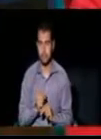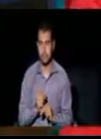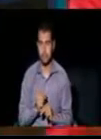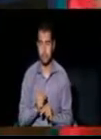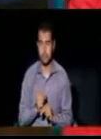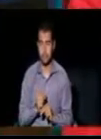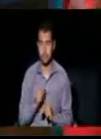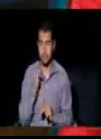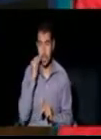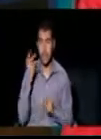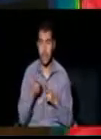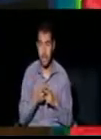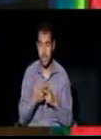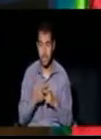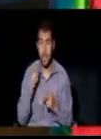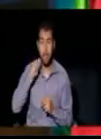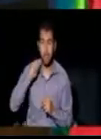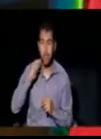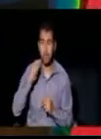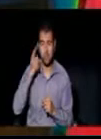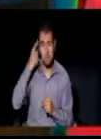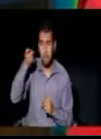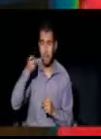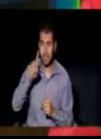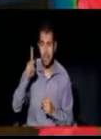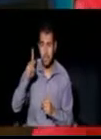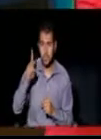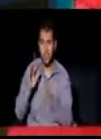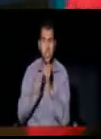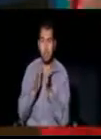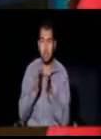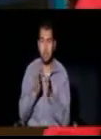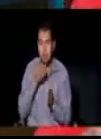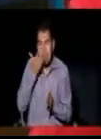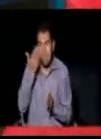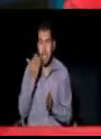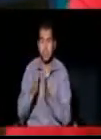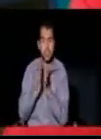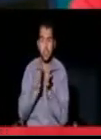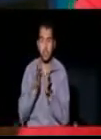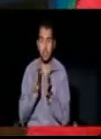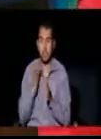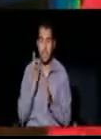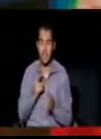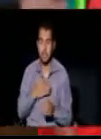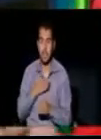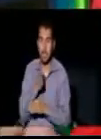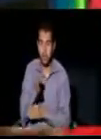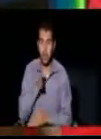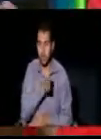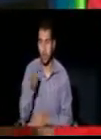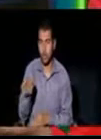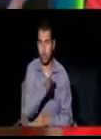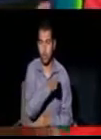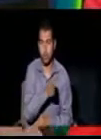حتى، يعني ما بيعرفوش اشاره، ما بيعرفوش قرايه، ما بيعرفوش يعني ما كتابه. اتعلمش حتى اشاره. فاحنا كمان هننزل نعلمهم الاشاره والقرايه والكتابه، وطبعا ده عن طريق